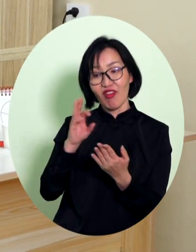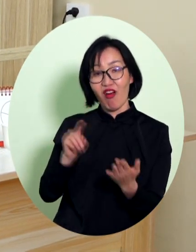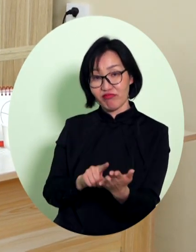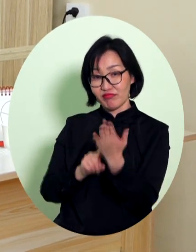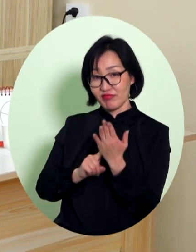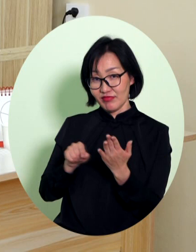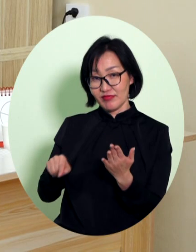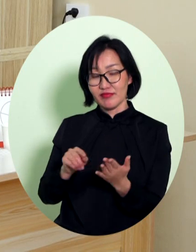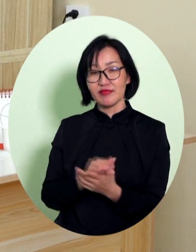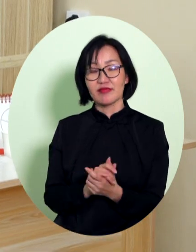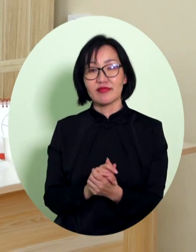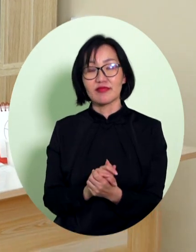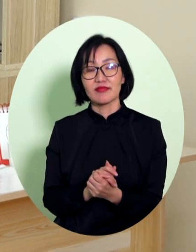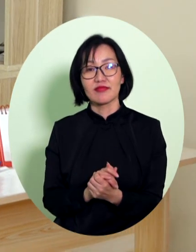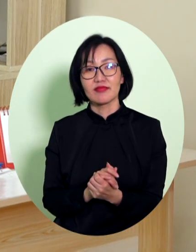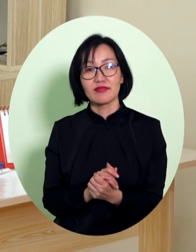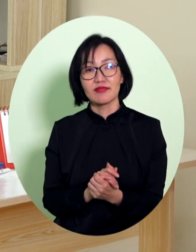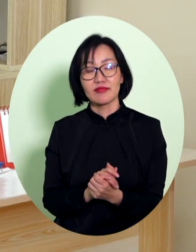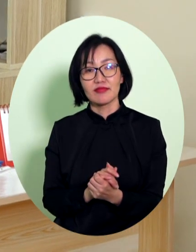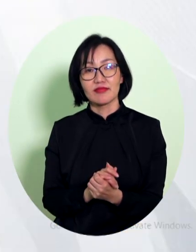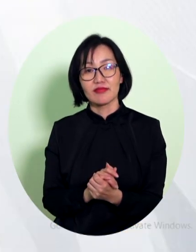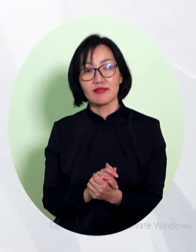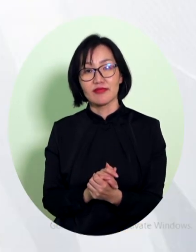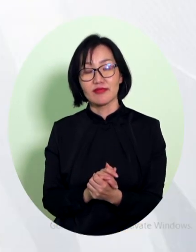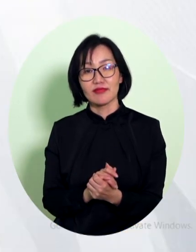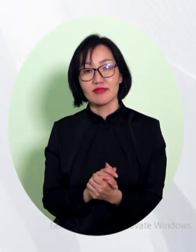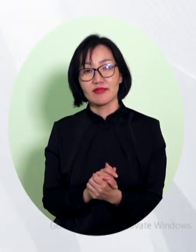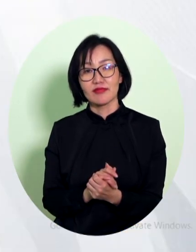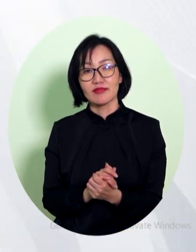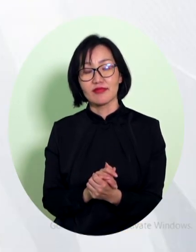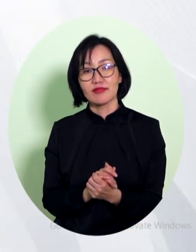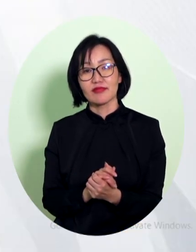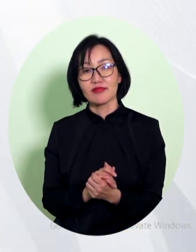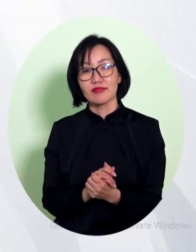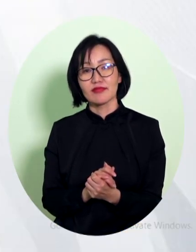35% нь гадал жимсэн дуртай.